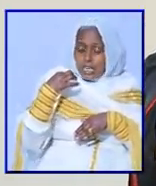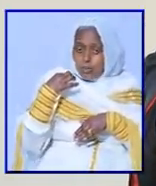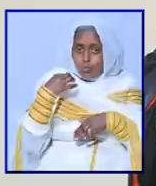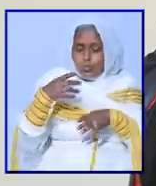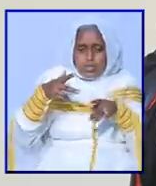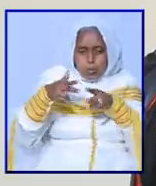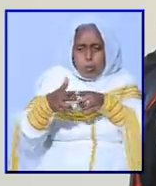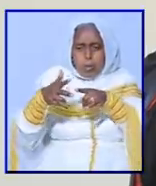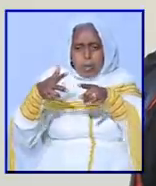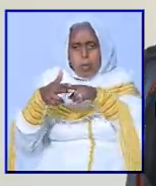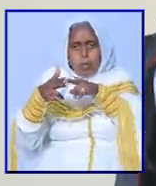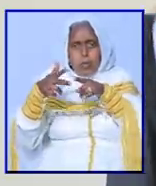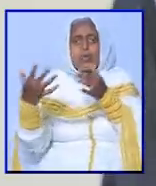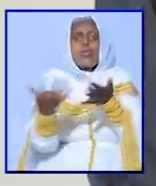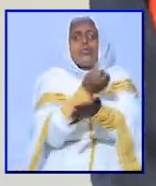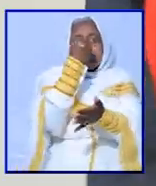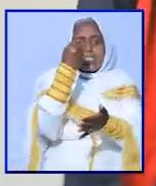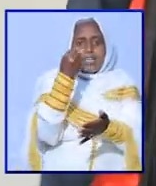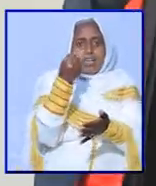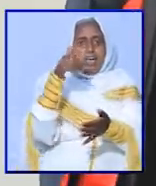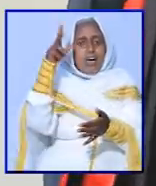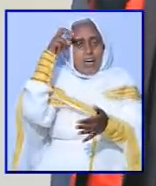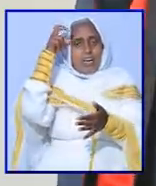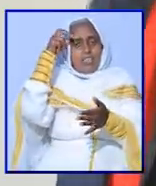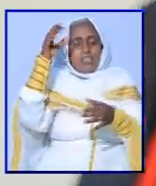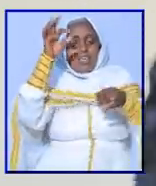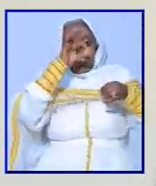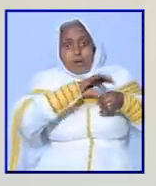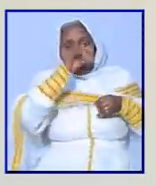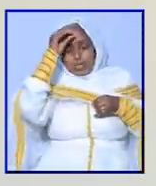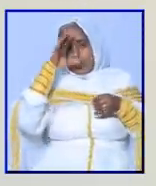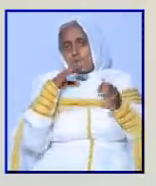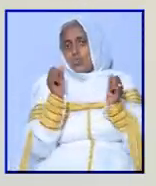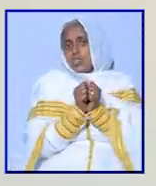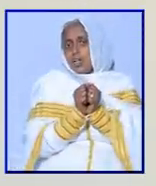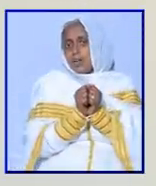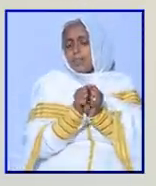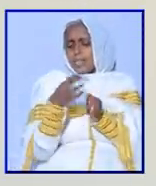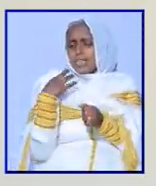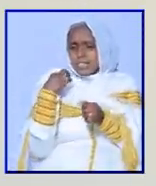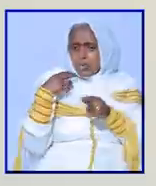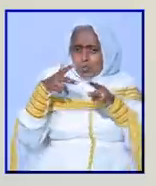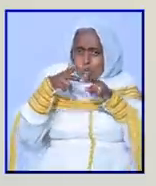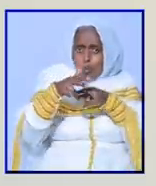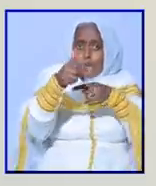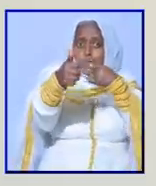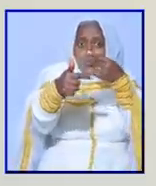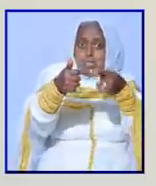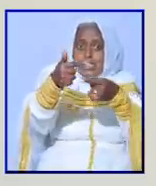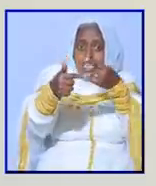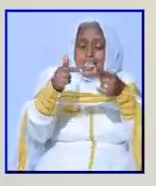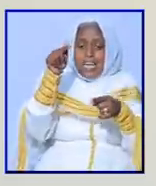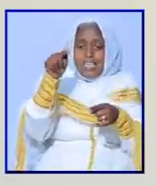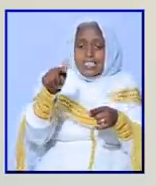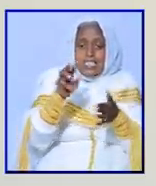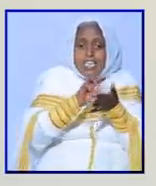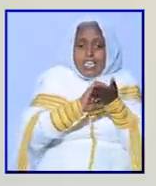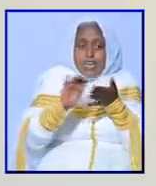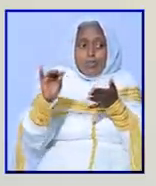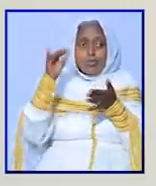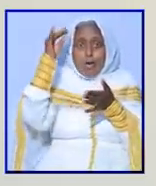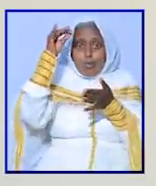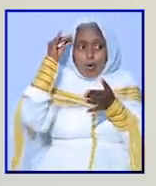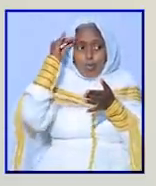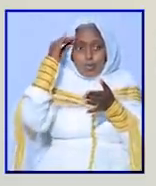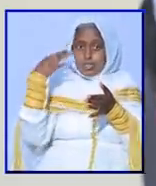ጨርቁ እየተቆረጠ ይወሰዳል አጋንንት ያደረባቸው ሰዎች ጋር ጨርቁ ተቆርጦ ሲሄድ ያችን